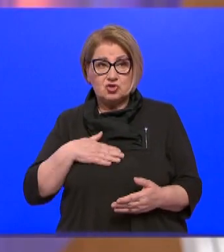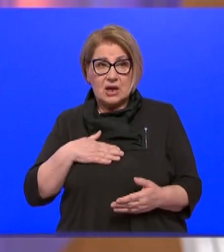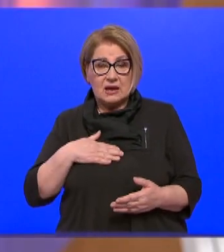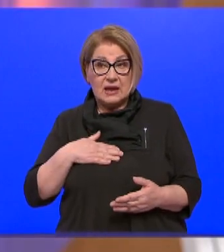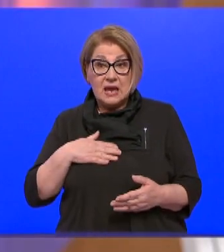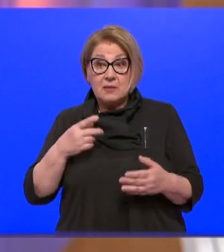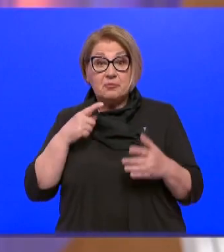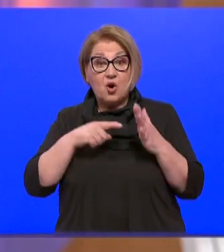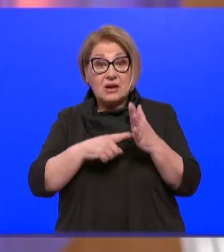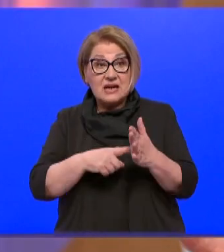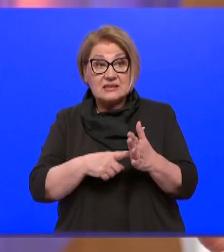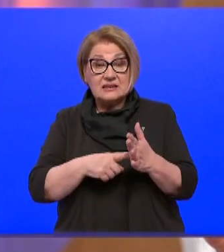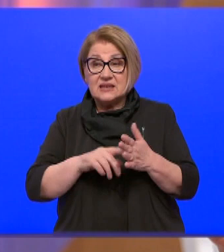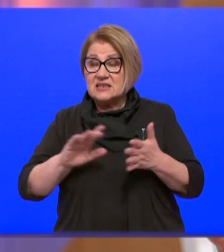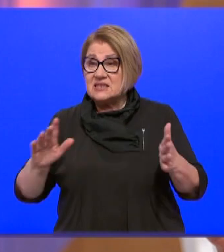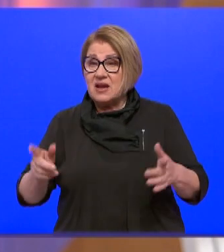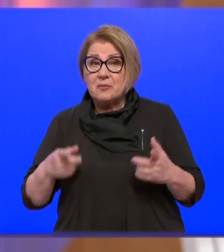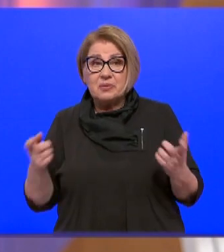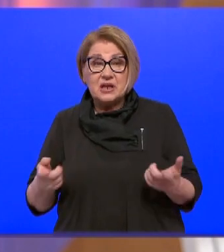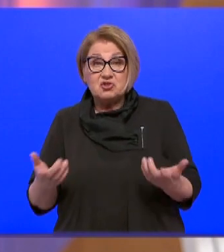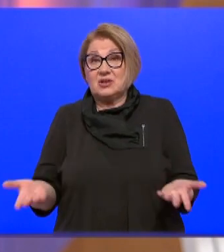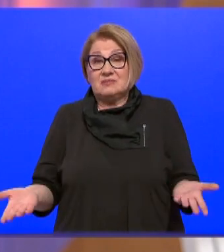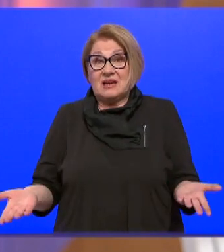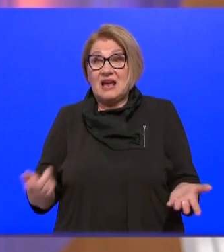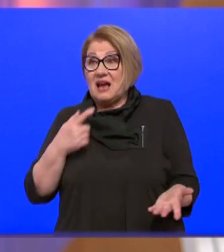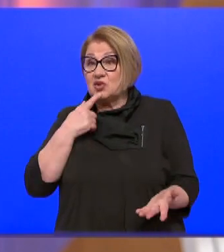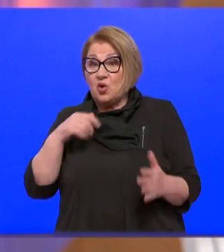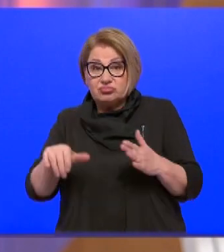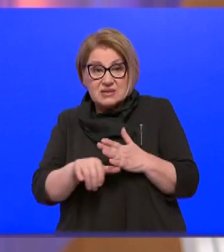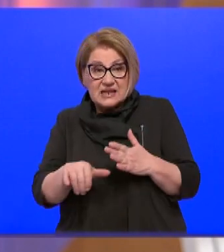te priče, jer drugačije ih ne bi znali. A isto tako da